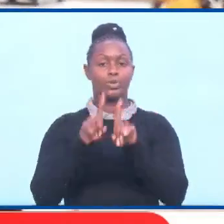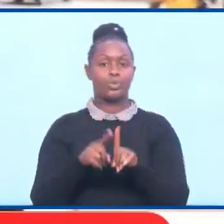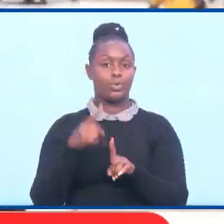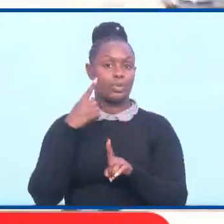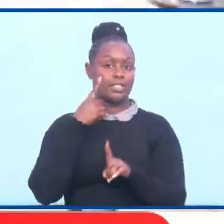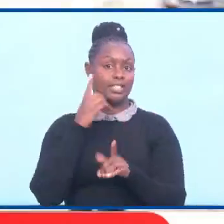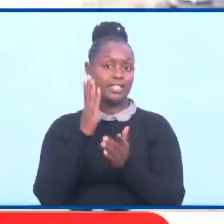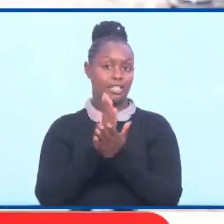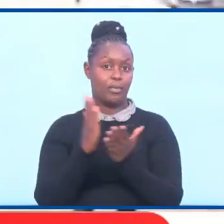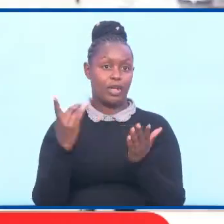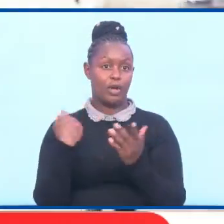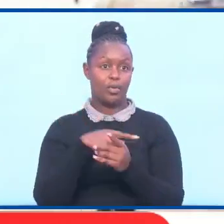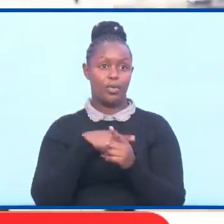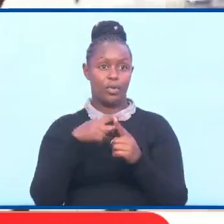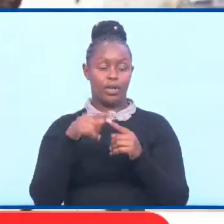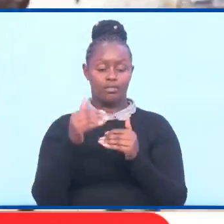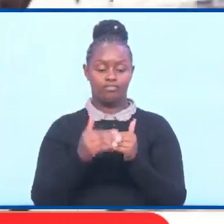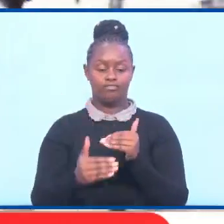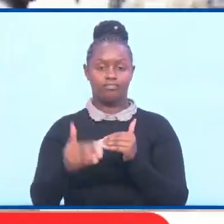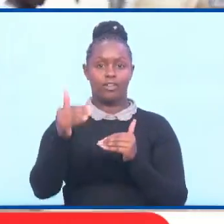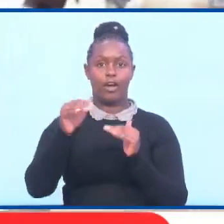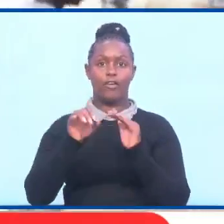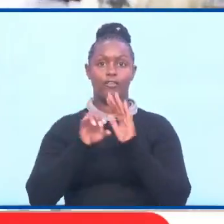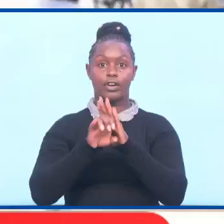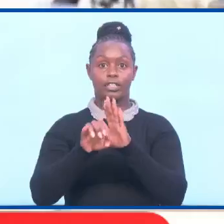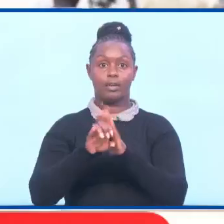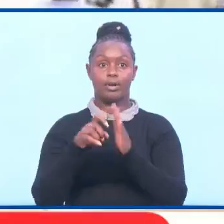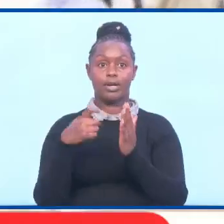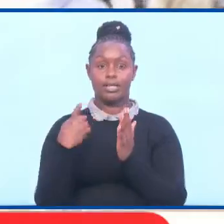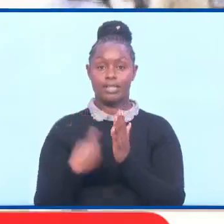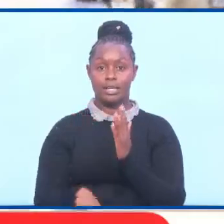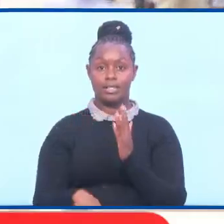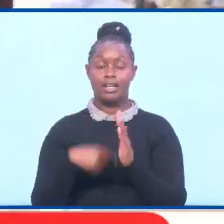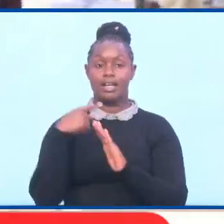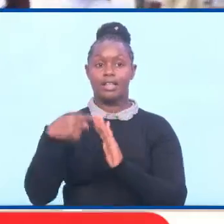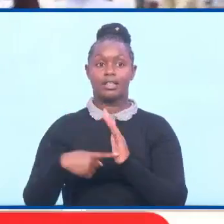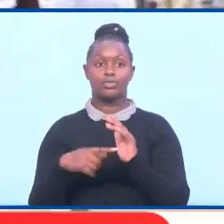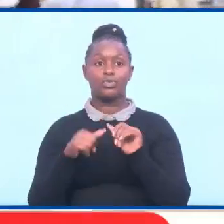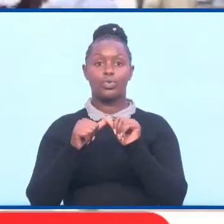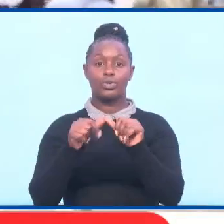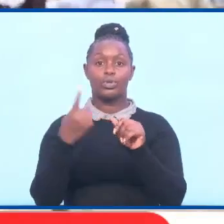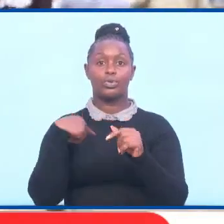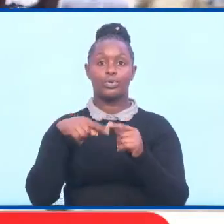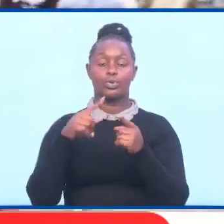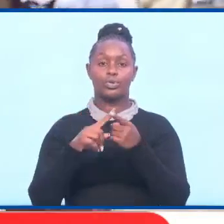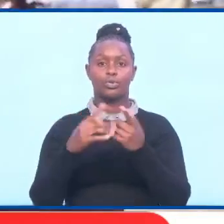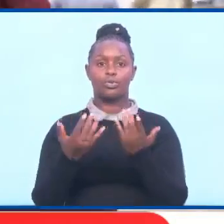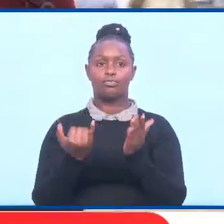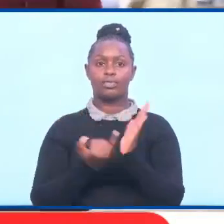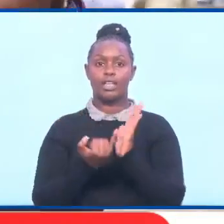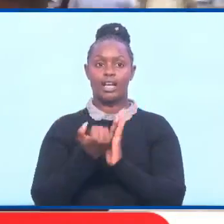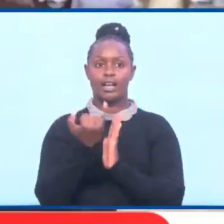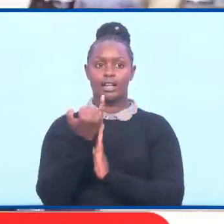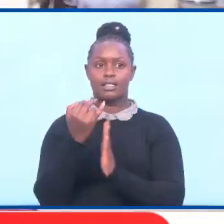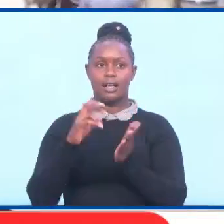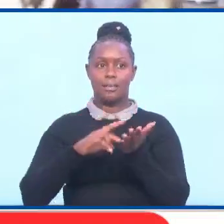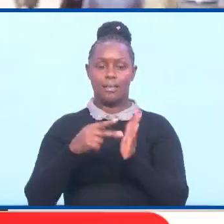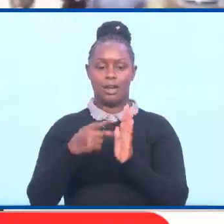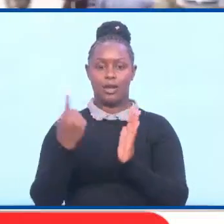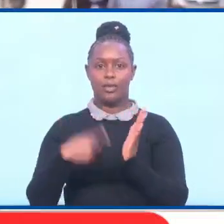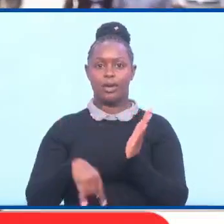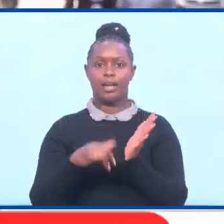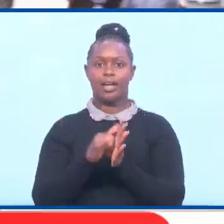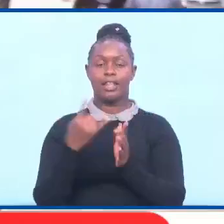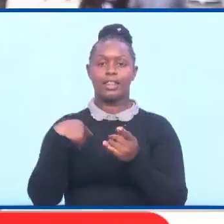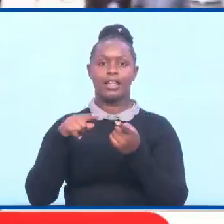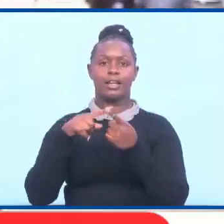tumesonga kidogo. Unaona kama ya tax zinaendelea kusonga, so ni kama ni kitu ya mbele